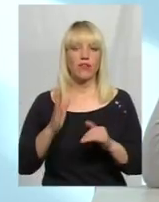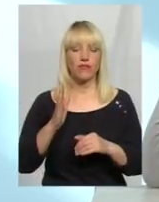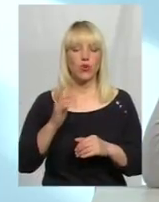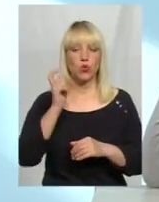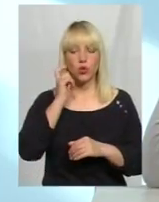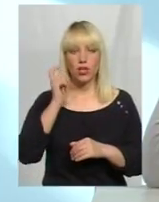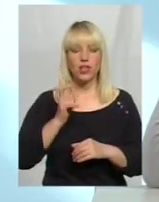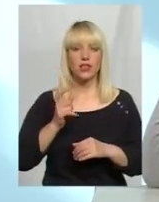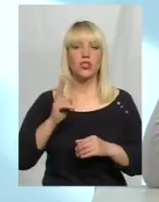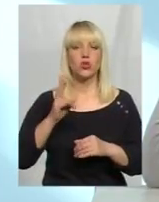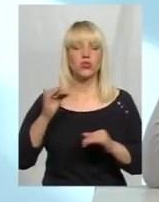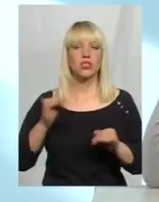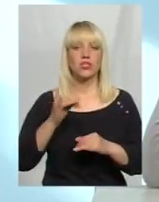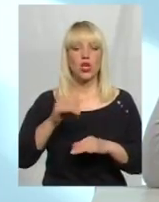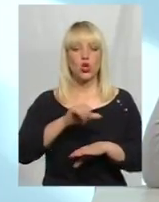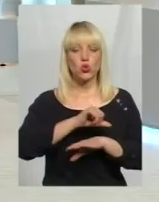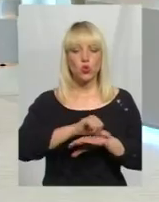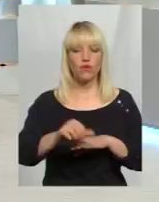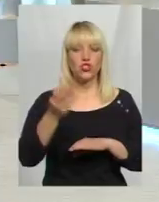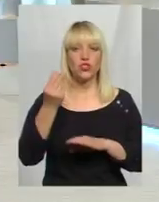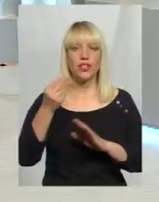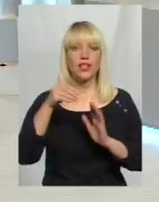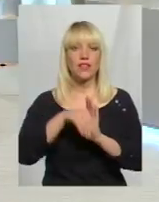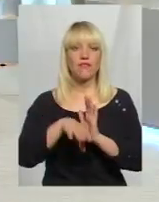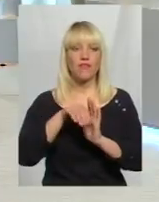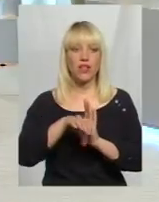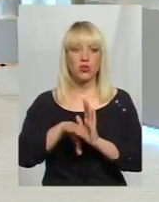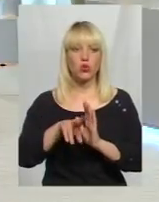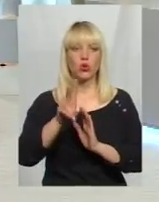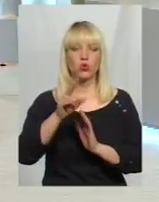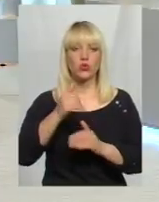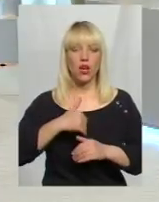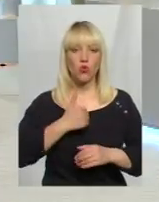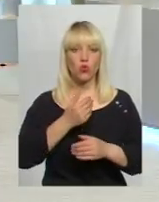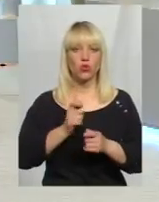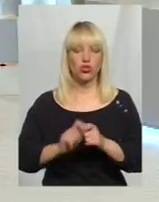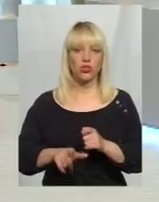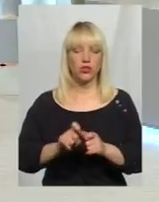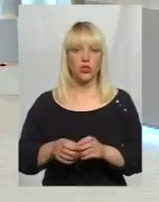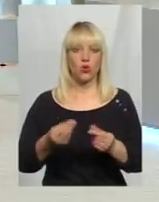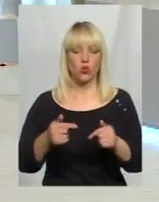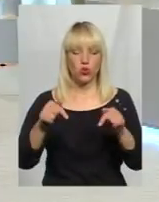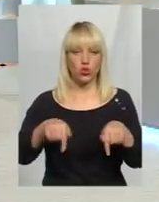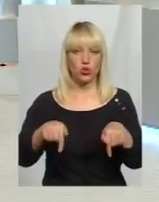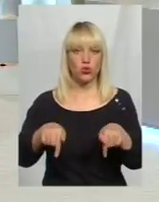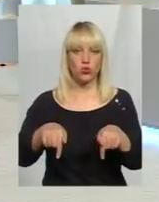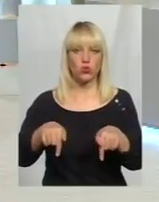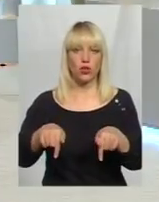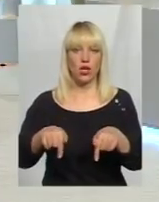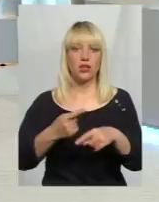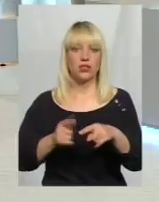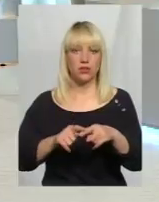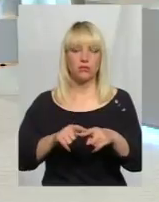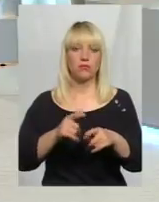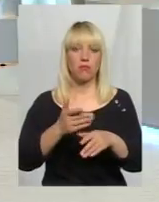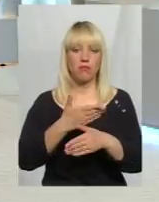зацікавиться, власне, зовнішній інвестор і котрий захоче вкладати сюди кошти. Оце, от над цим ми зараз